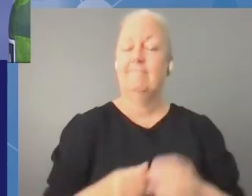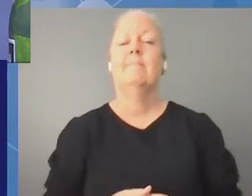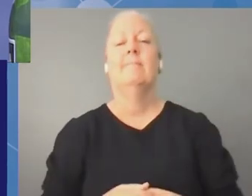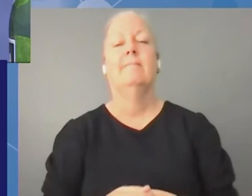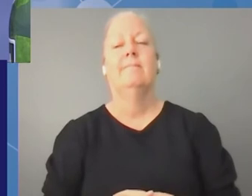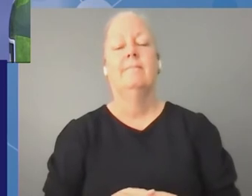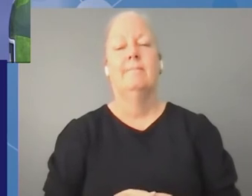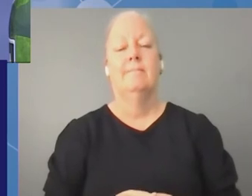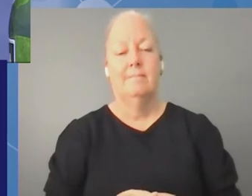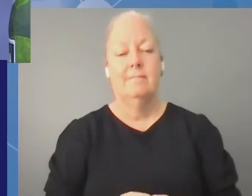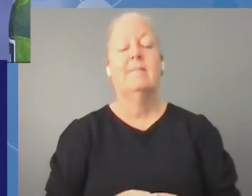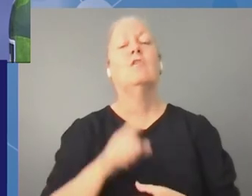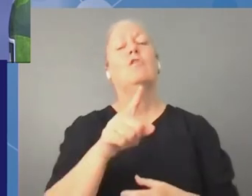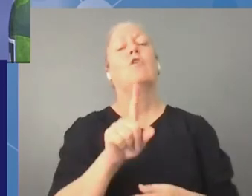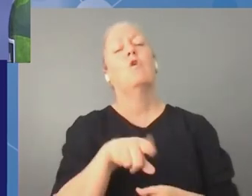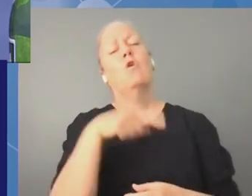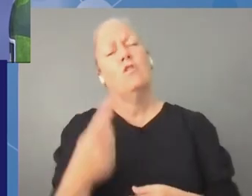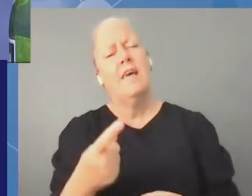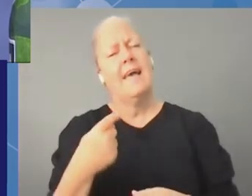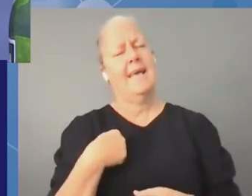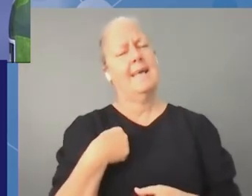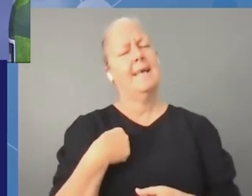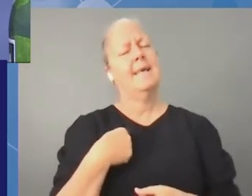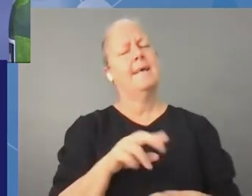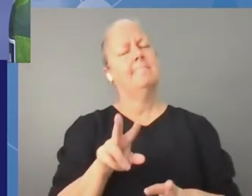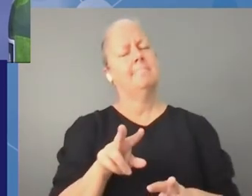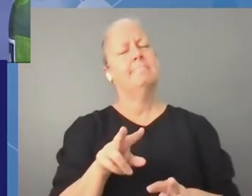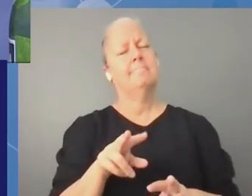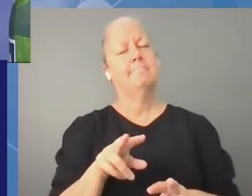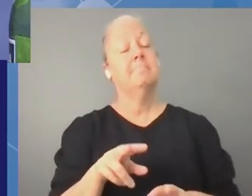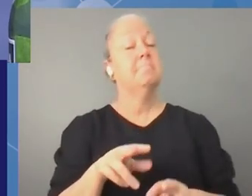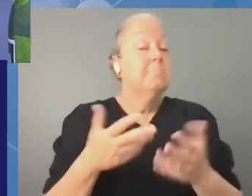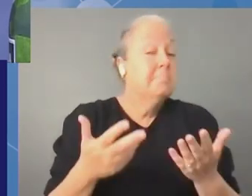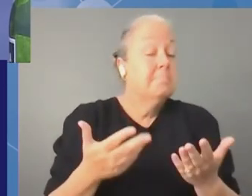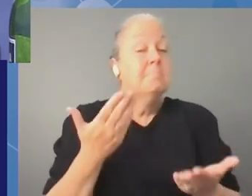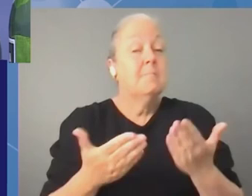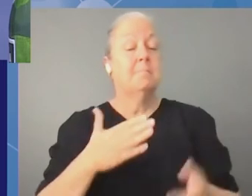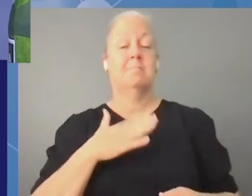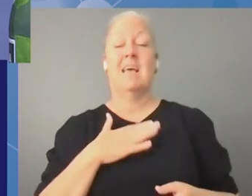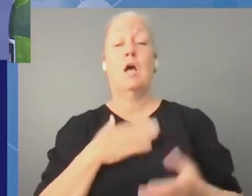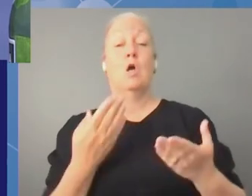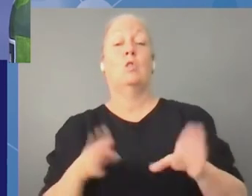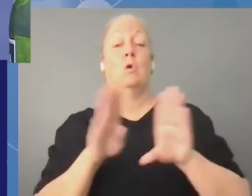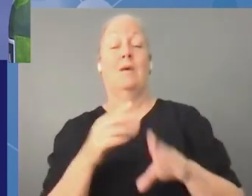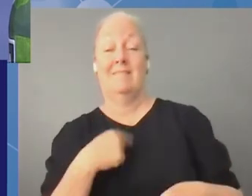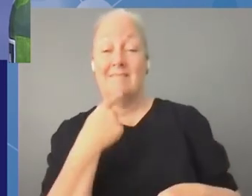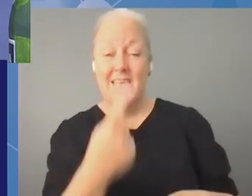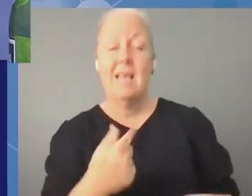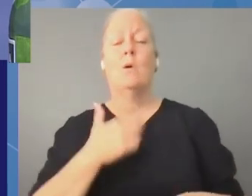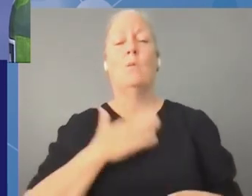力度不够，所以我们这个是肯定是要改善的吧。第二个话题我注意到了吧，这个